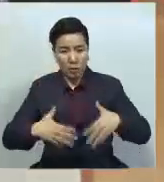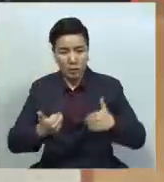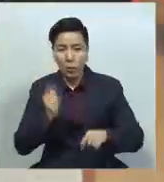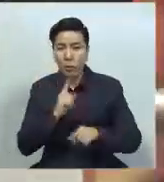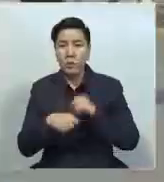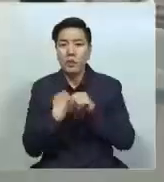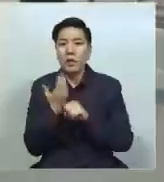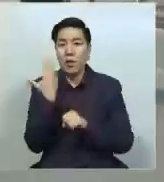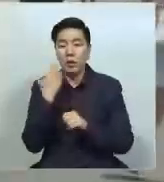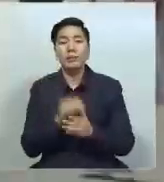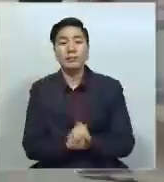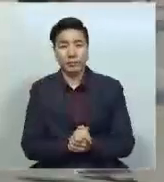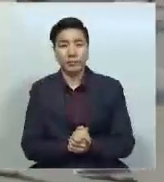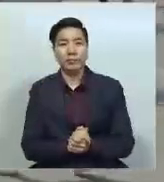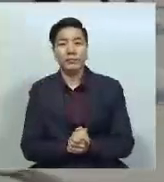าปีที่แล้วนะครับ